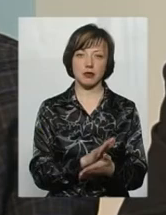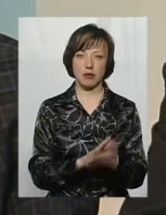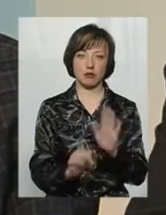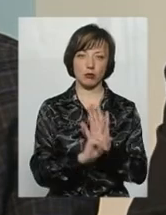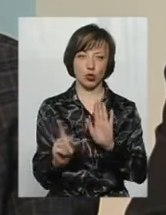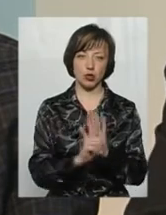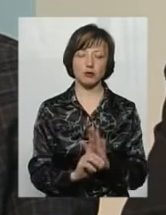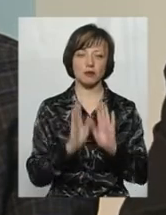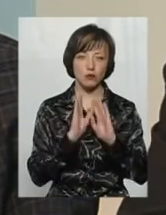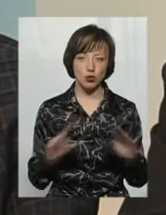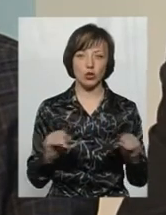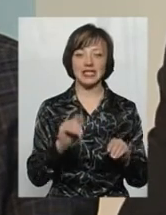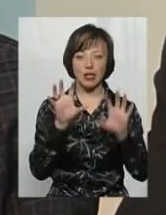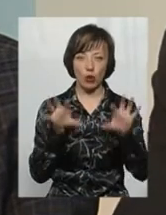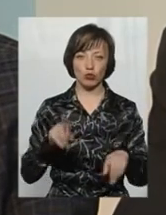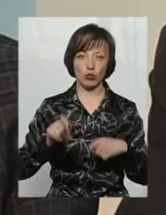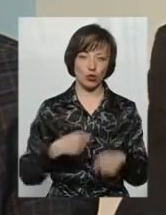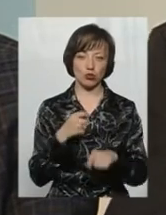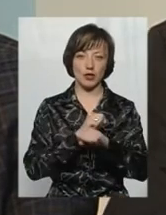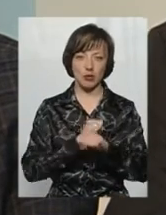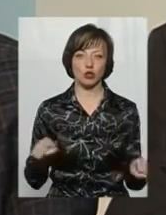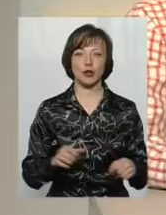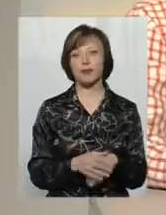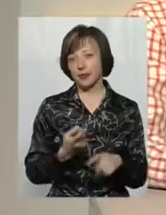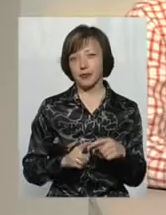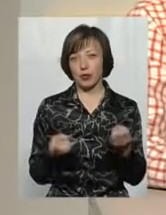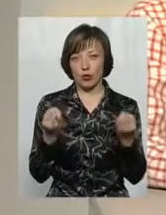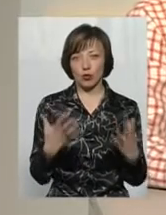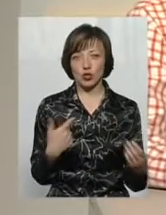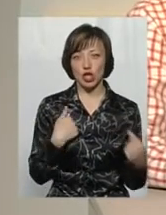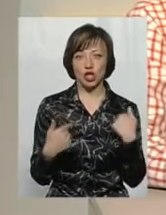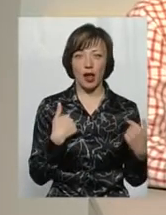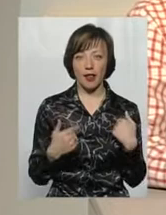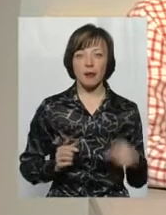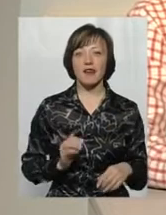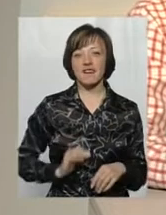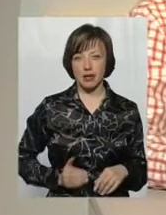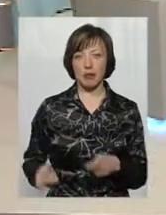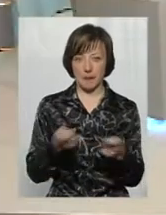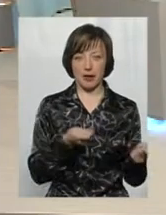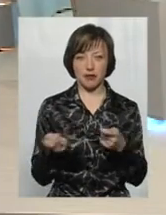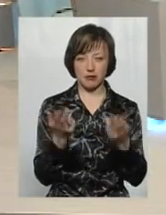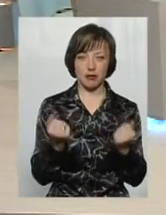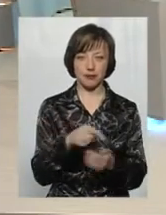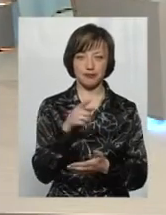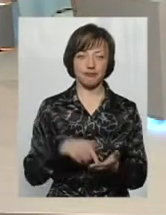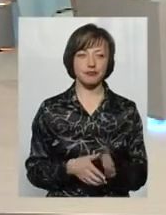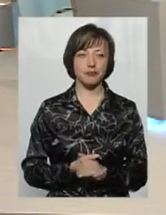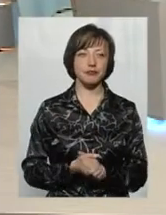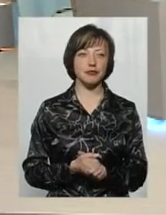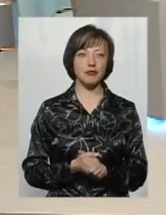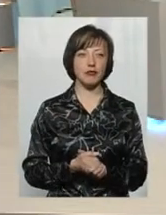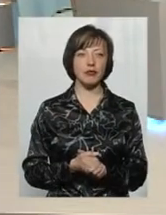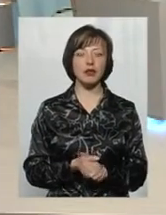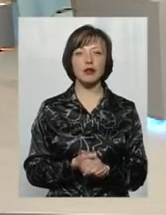проїзд. Закон порушувати не можна. Тобто, по суті, це просто би страждали би перевізники, так, в першу чергу. Зрозумів.